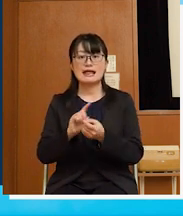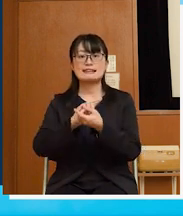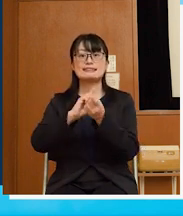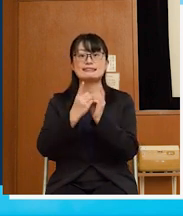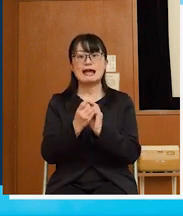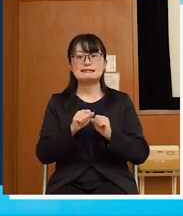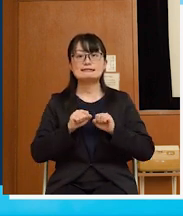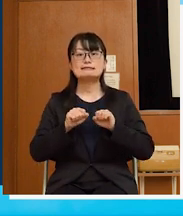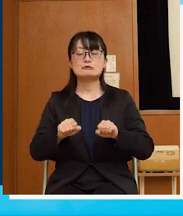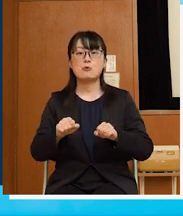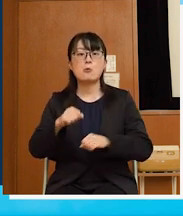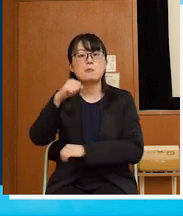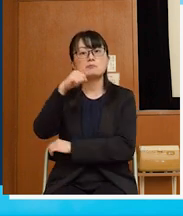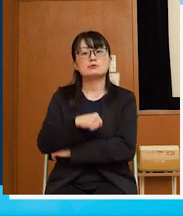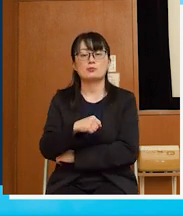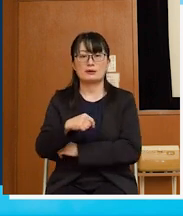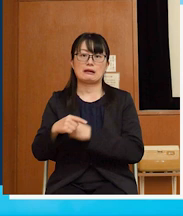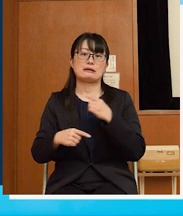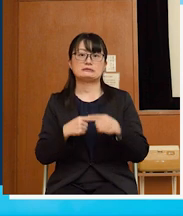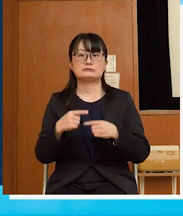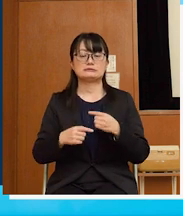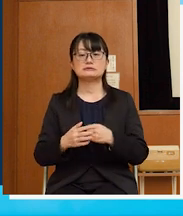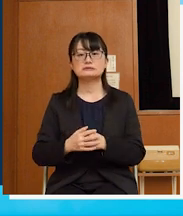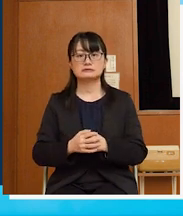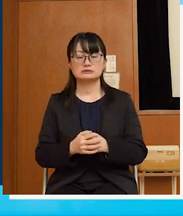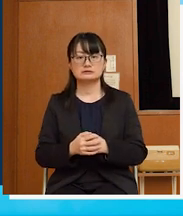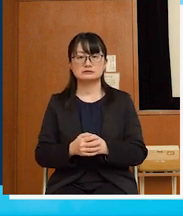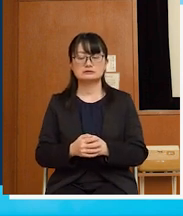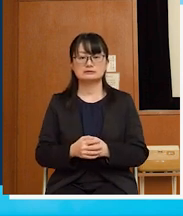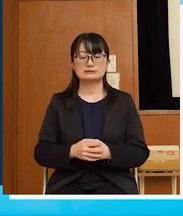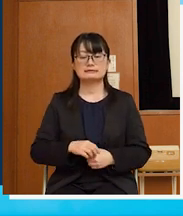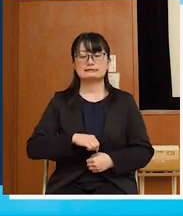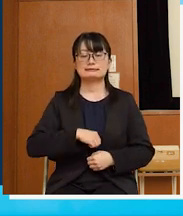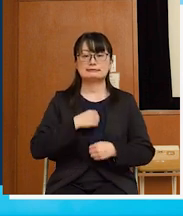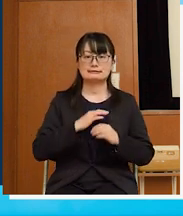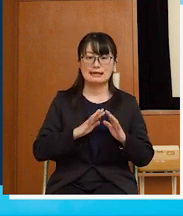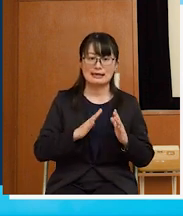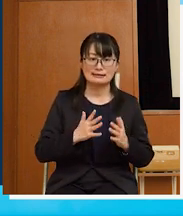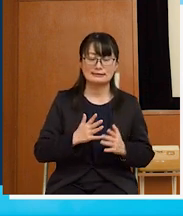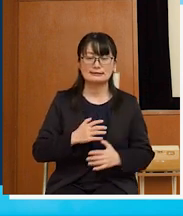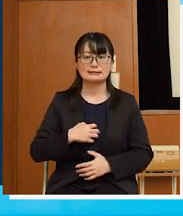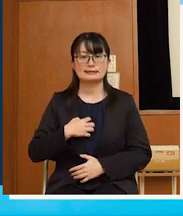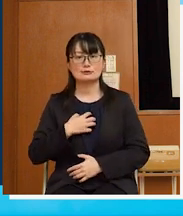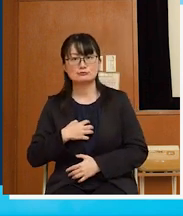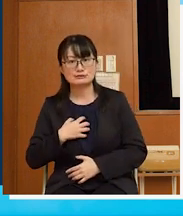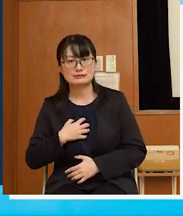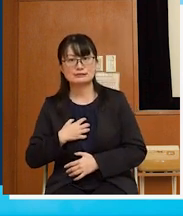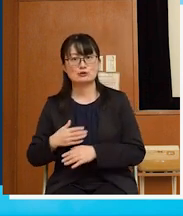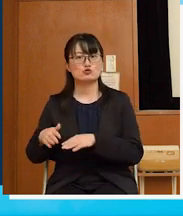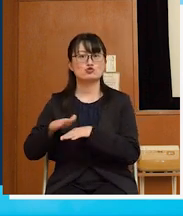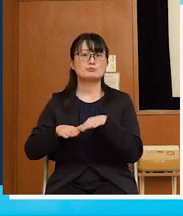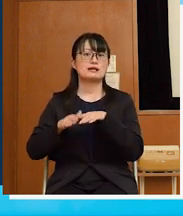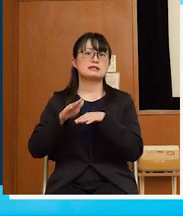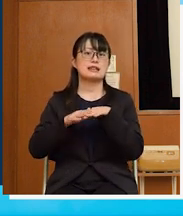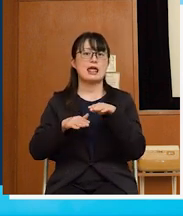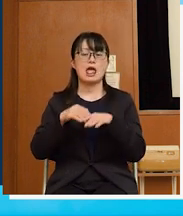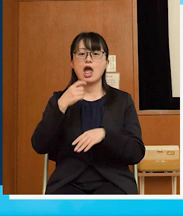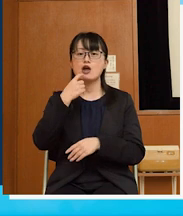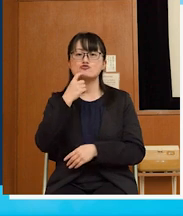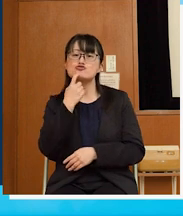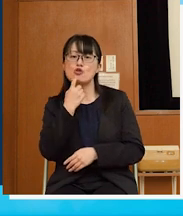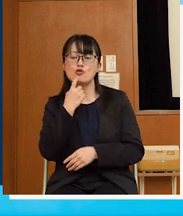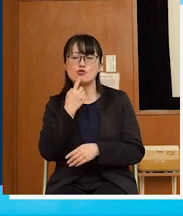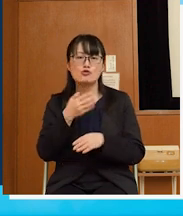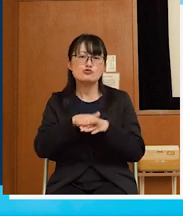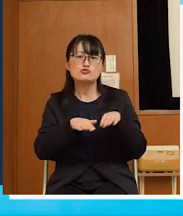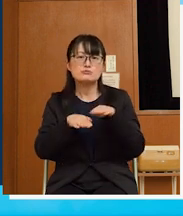もこう言ってます不正義理不尽積み重ね嘘と力で固めた土砂で民意も